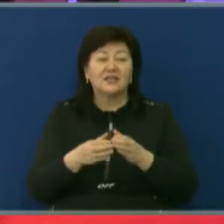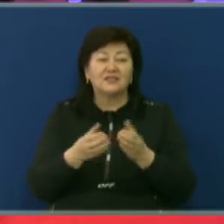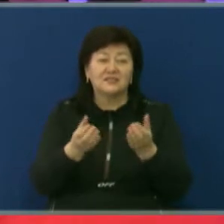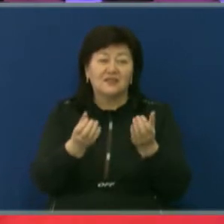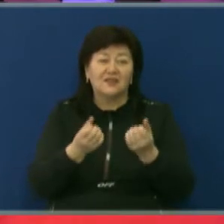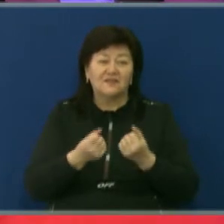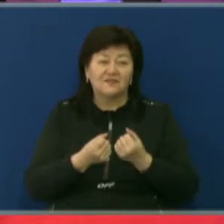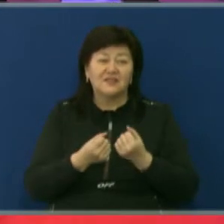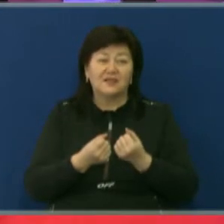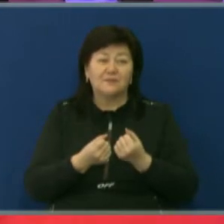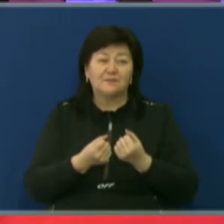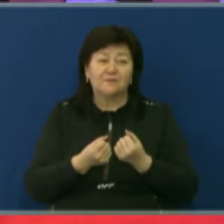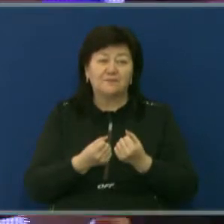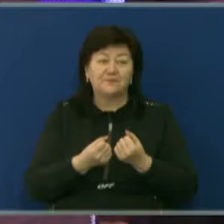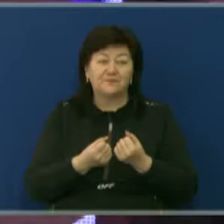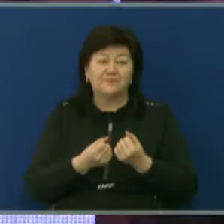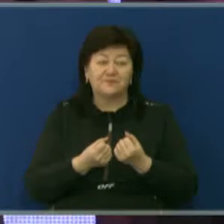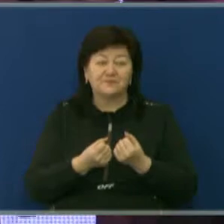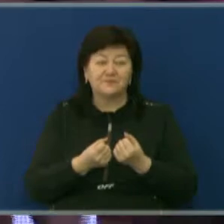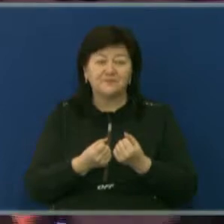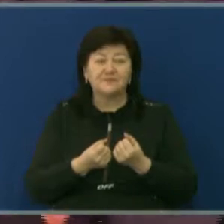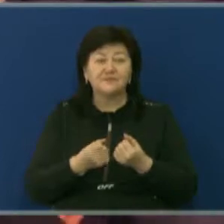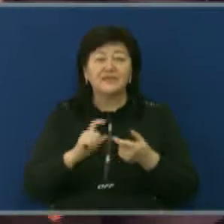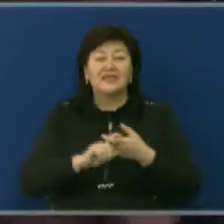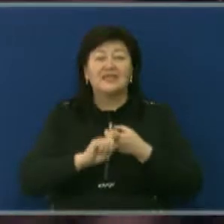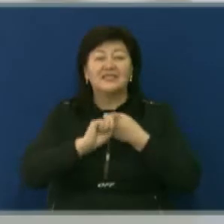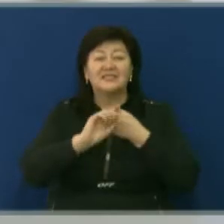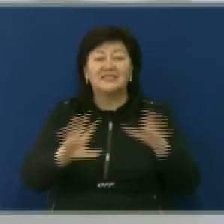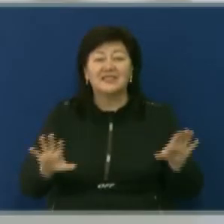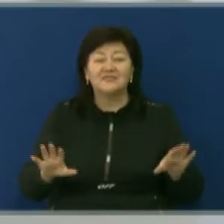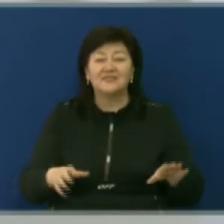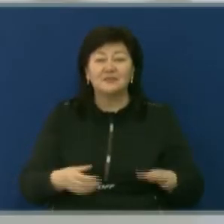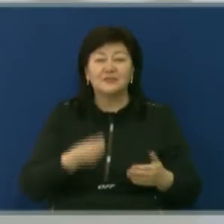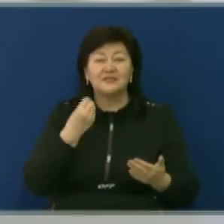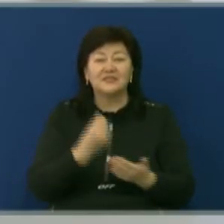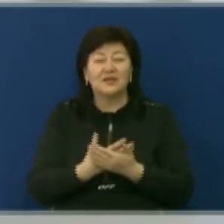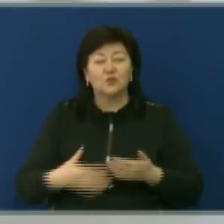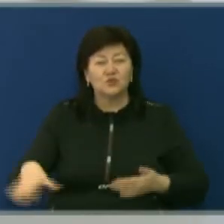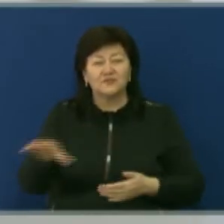постановку на тему статьи президента «Независимость дороже всего».